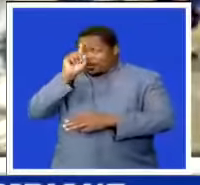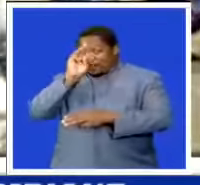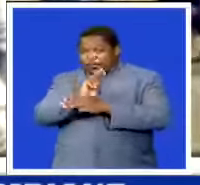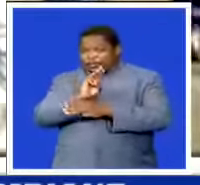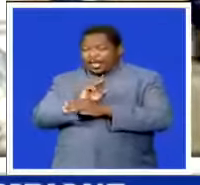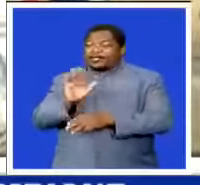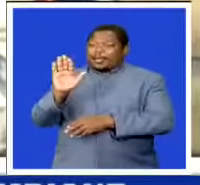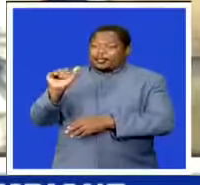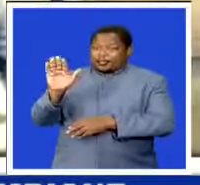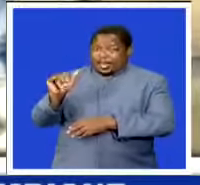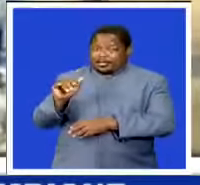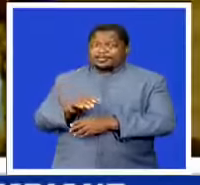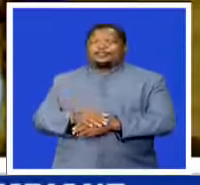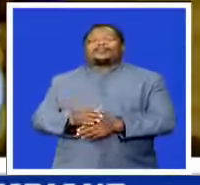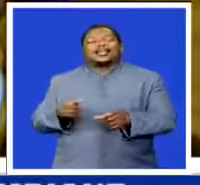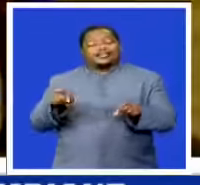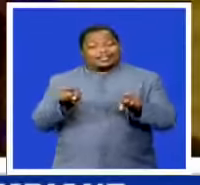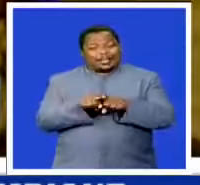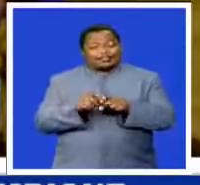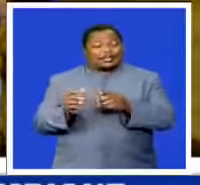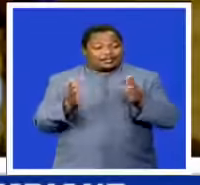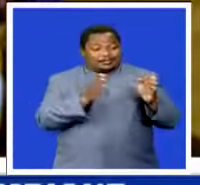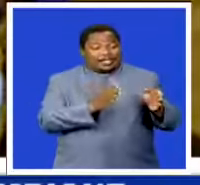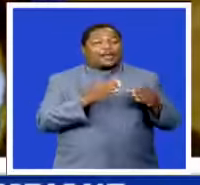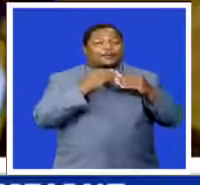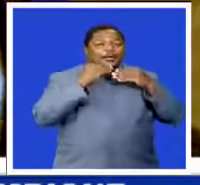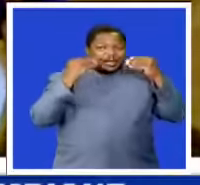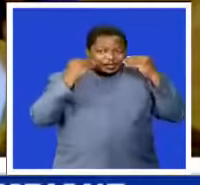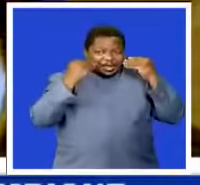khona mhlekazi wemukelwe ngelijumela lelikhulu.